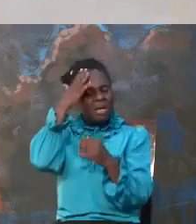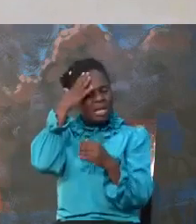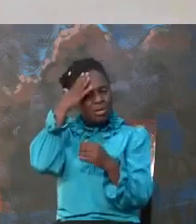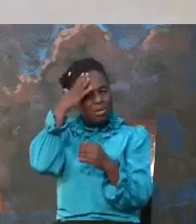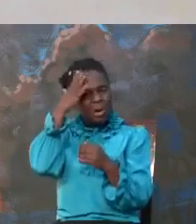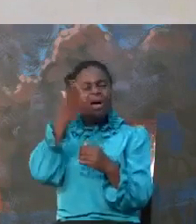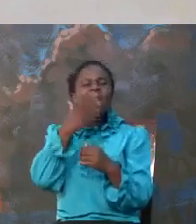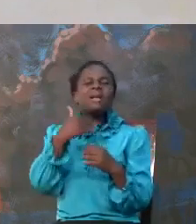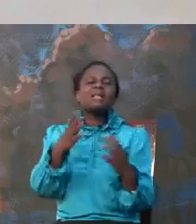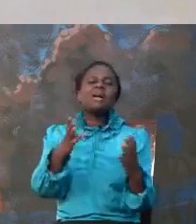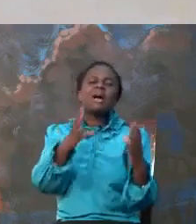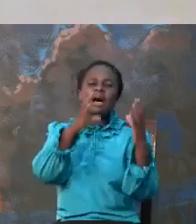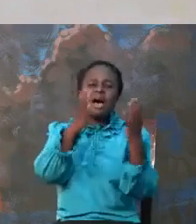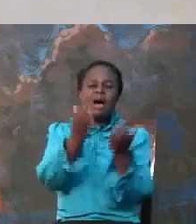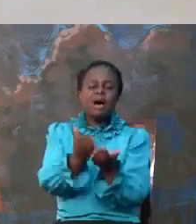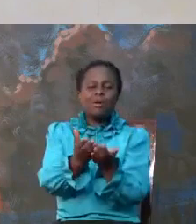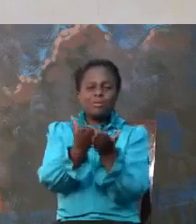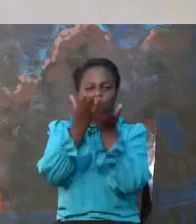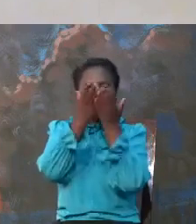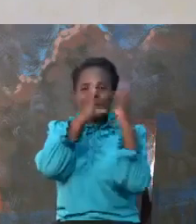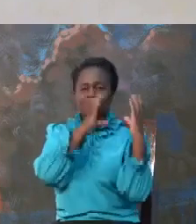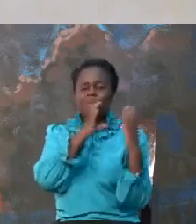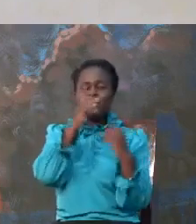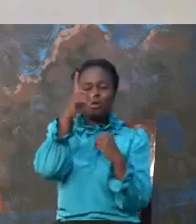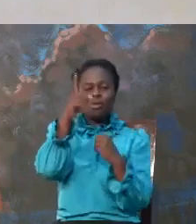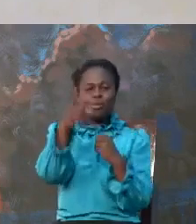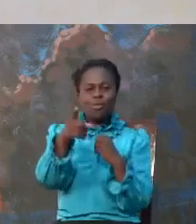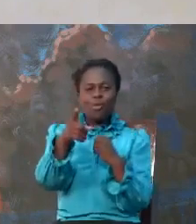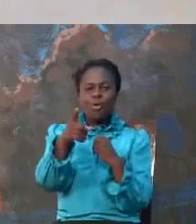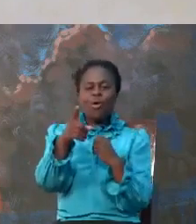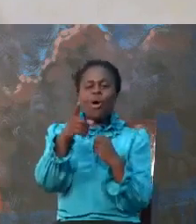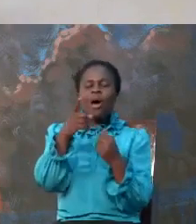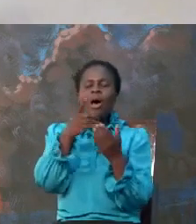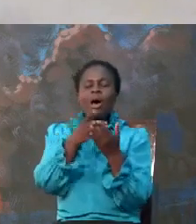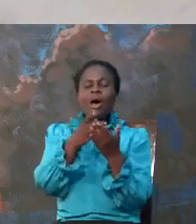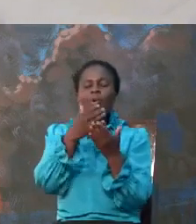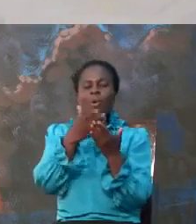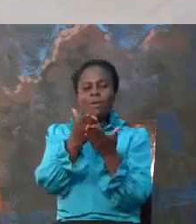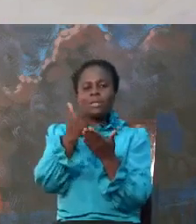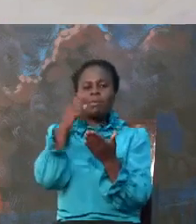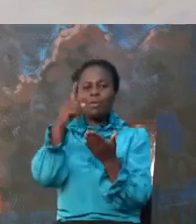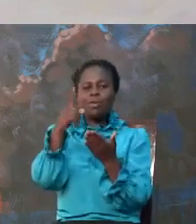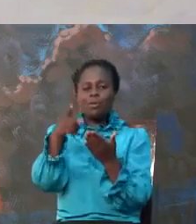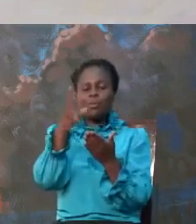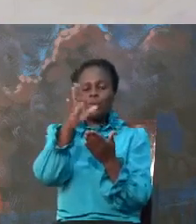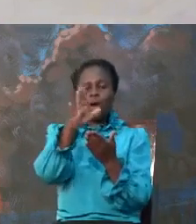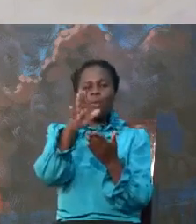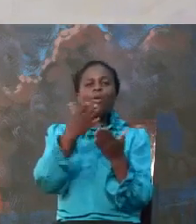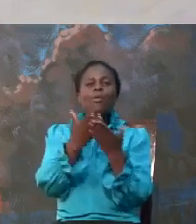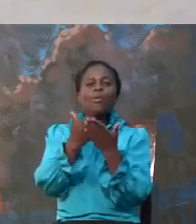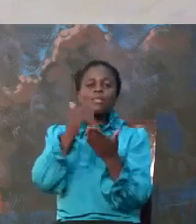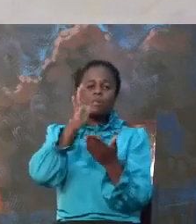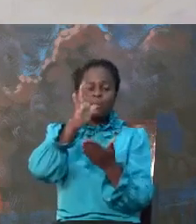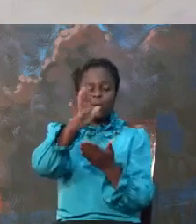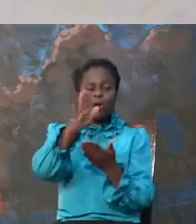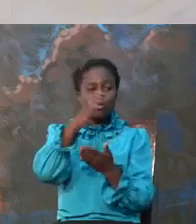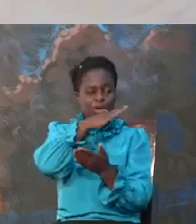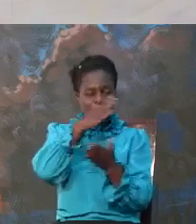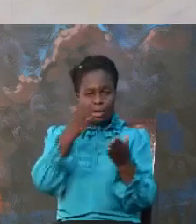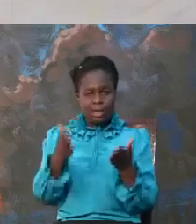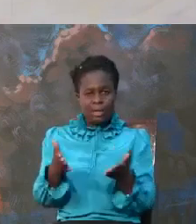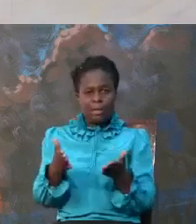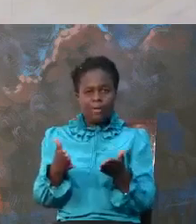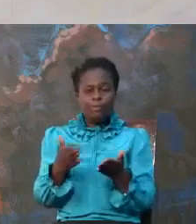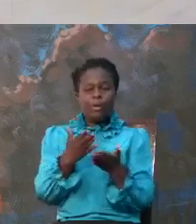anataka achukue na wewe. Na amefanya kwa watu wengi, si kwa sababu yoyote ile, kwa sababu yuko hapo kwa ajili yetu jioni ya leo.